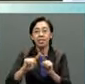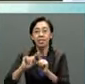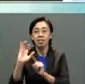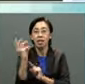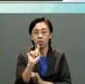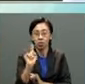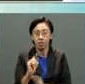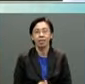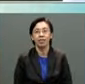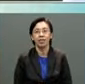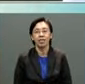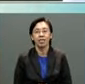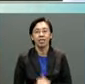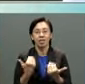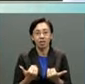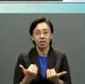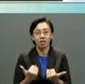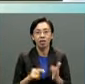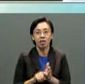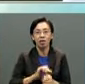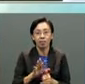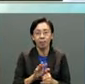มด